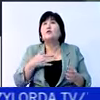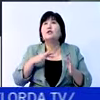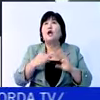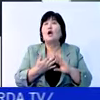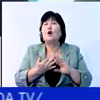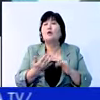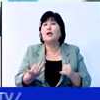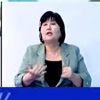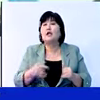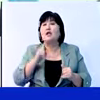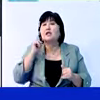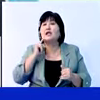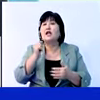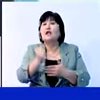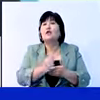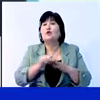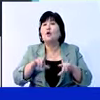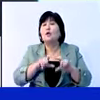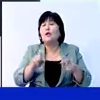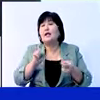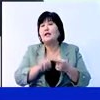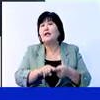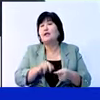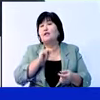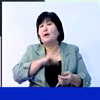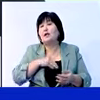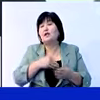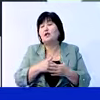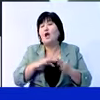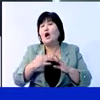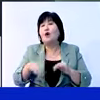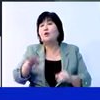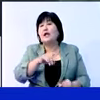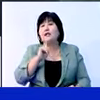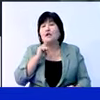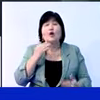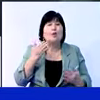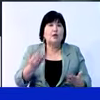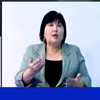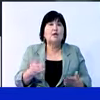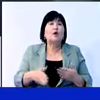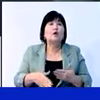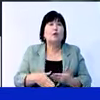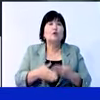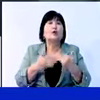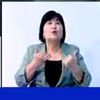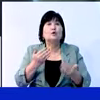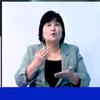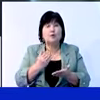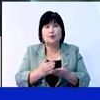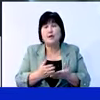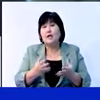жастар ресурсы орталығынан осы тығыз байланыста жұмыс жасағаннан кейін аудан жастарымен. Оларға қолдау көрсетіп отырамыз, және